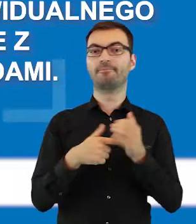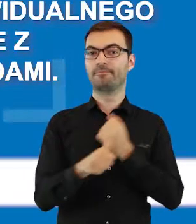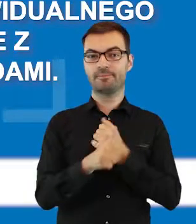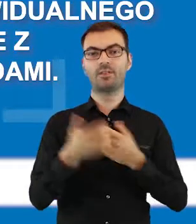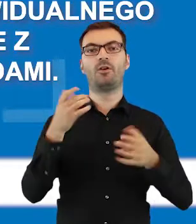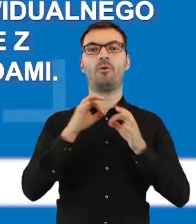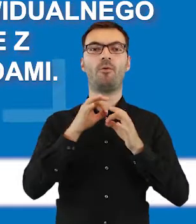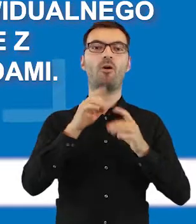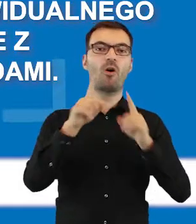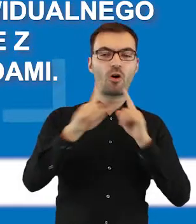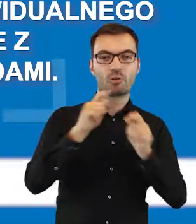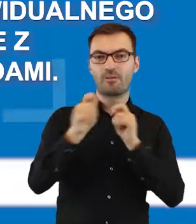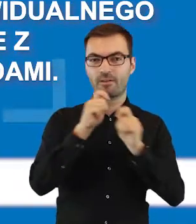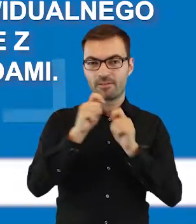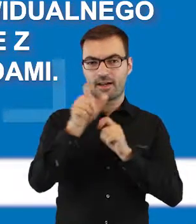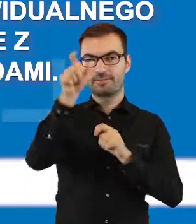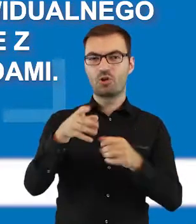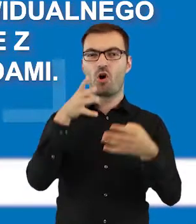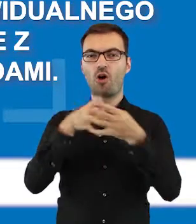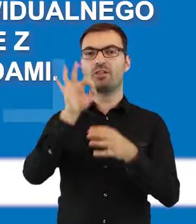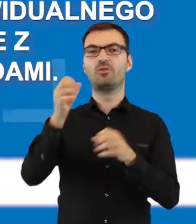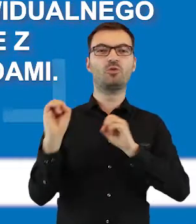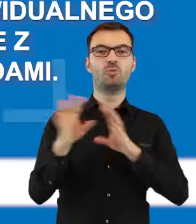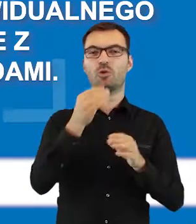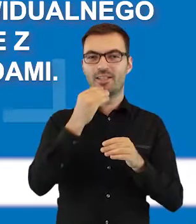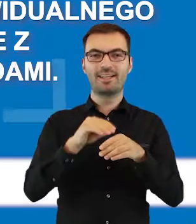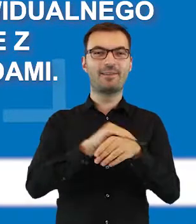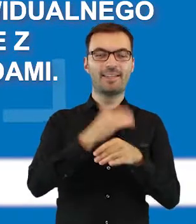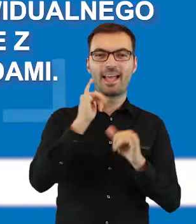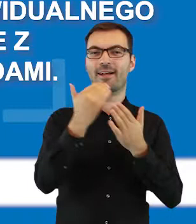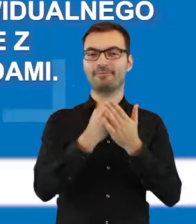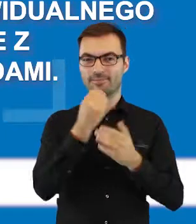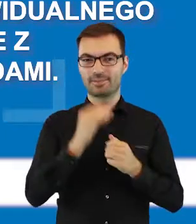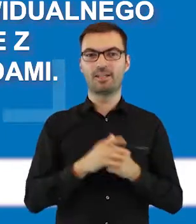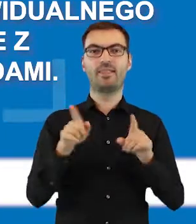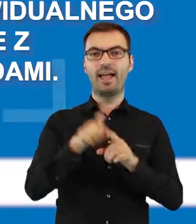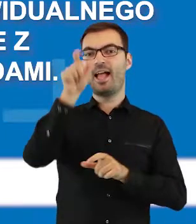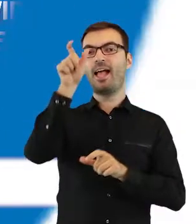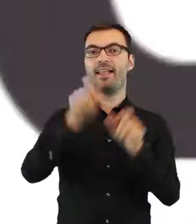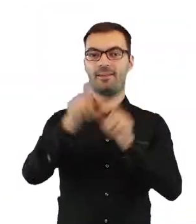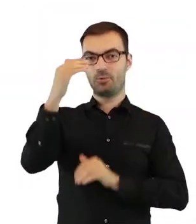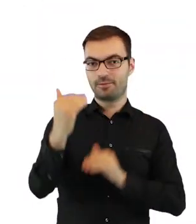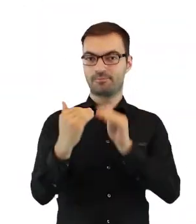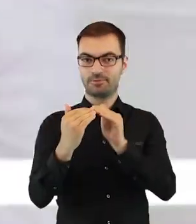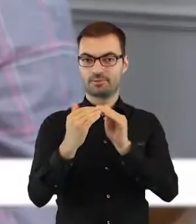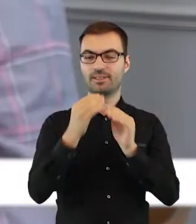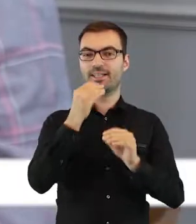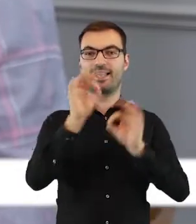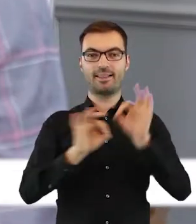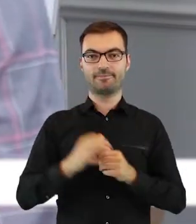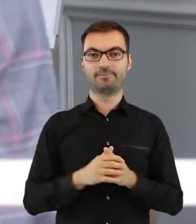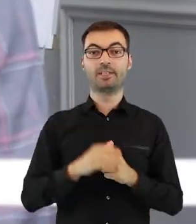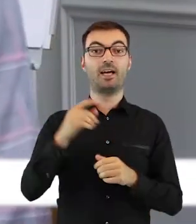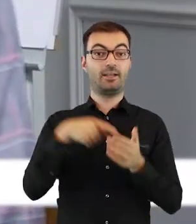m.in. na prowadzeniu wywiadu z klientem w celu oceny jego sposobu żywienia i opracowaniu diet indywidualnych.